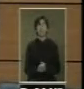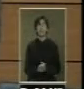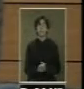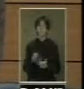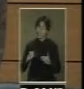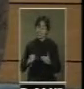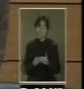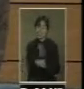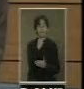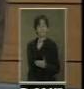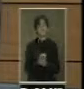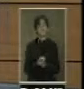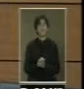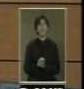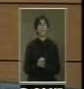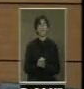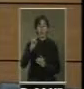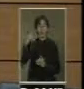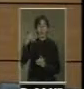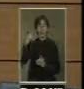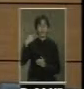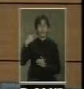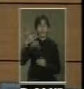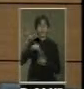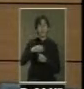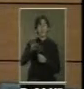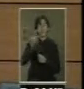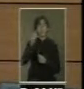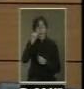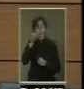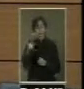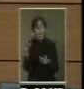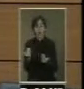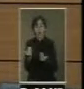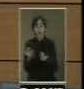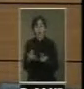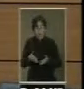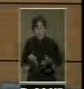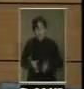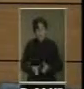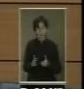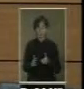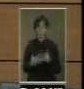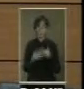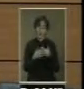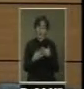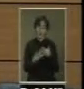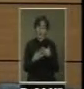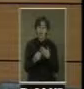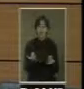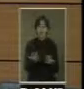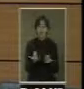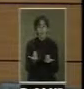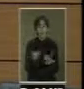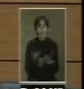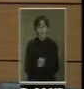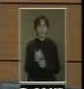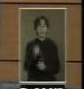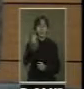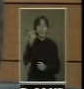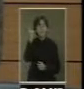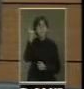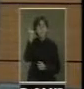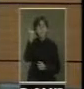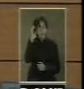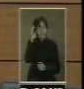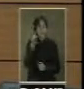เสียดายครับที่คุณสุพัชรีต้องกลับไปให้นมลูกเพราะว่าเพิ่งคลอดแล้วก็ไม่คิดว่า